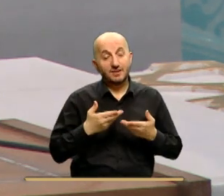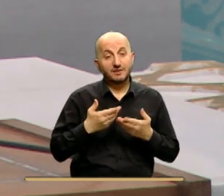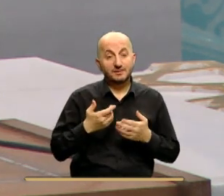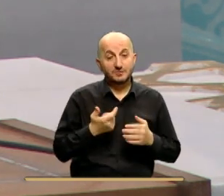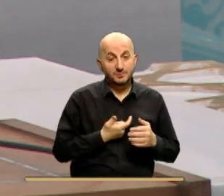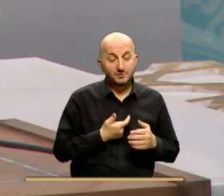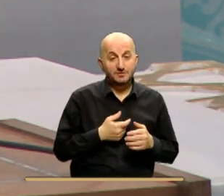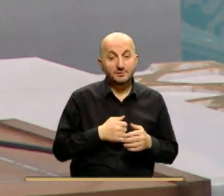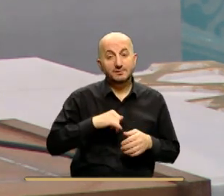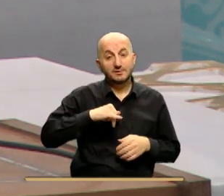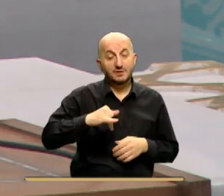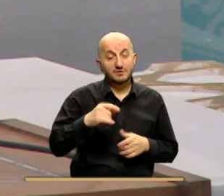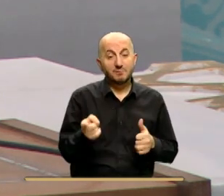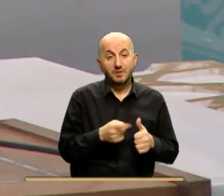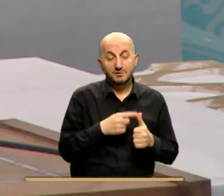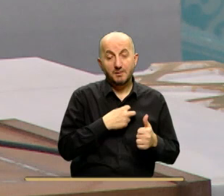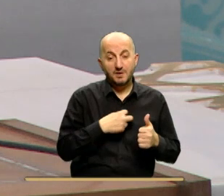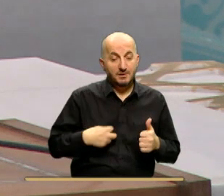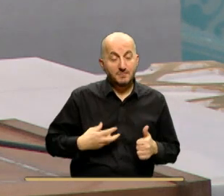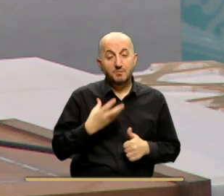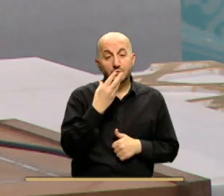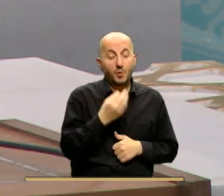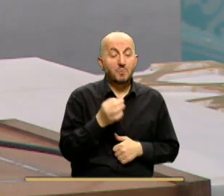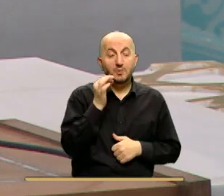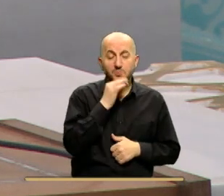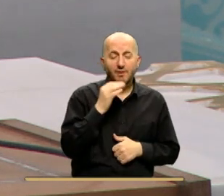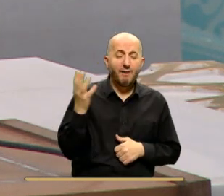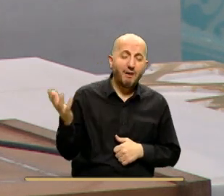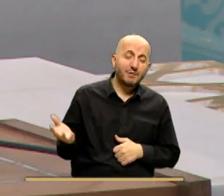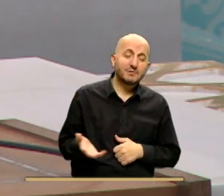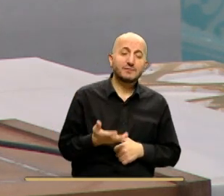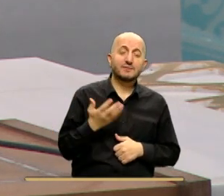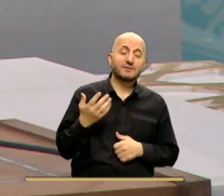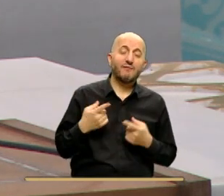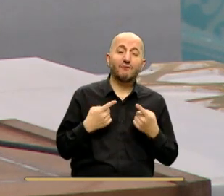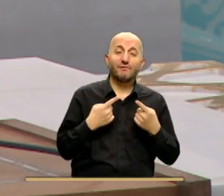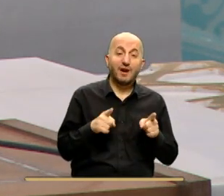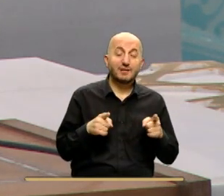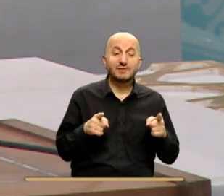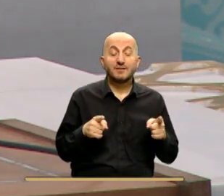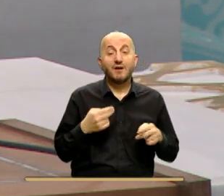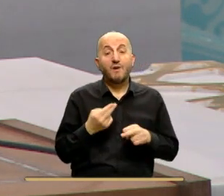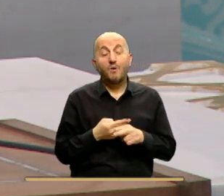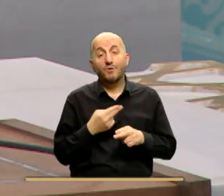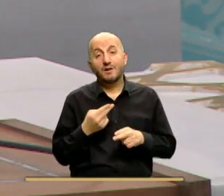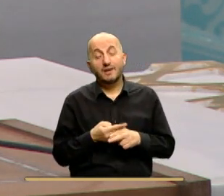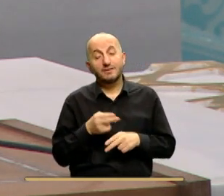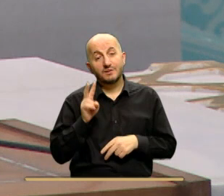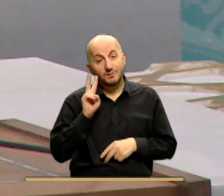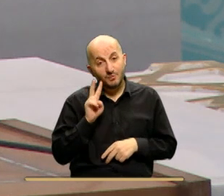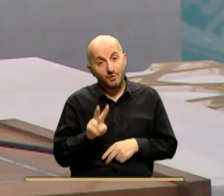yanında, başta peygamberimiz olmak üzere ve daha nice böyle farklı örnekleri